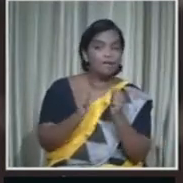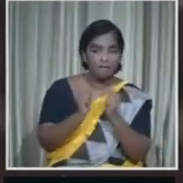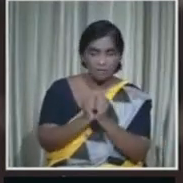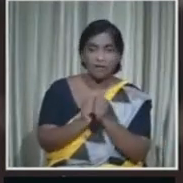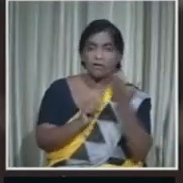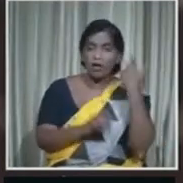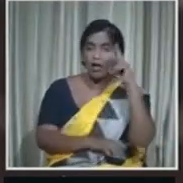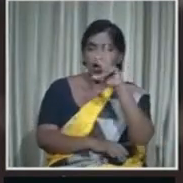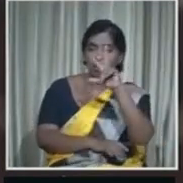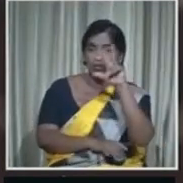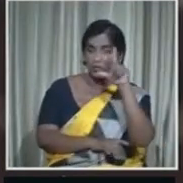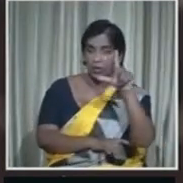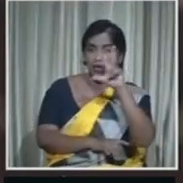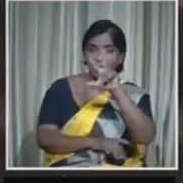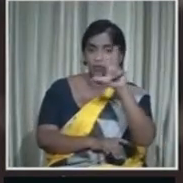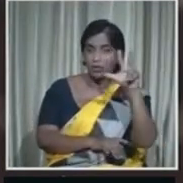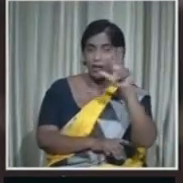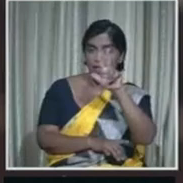88 89 71 කි.